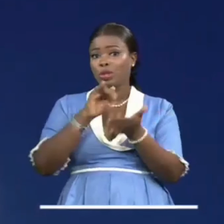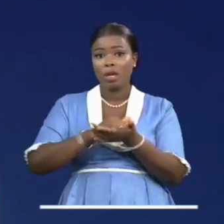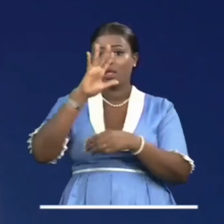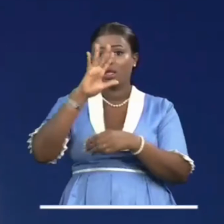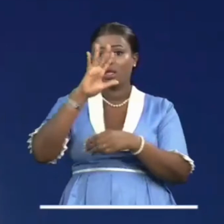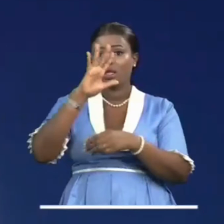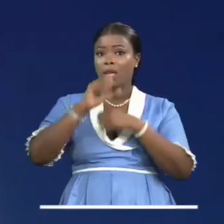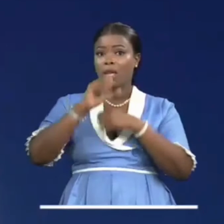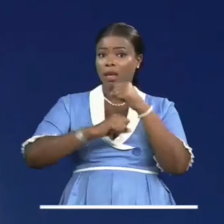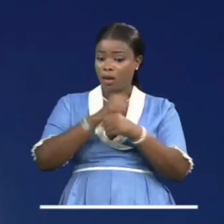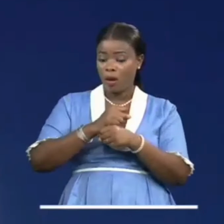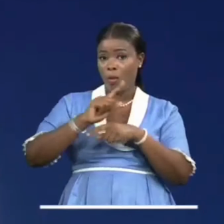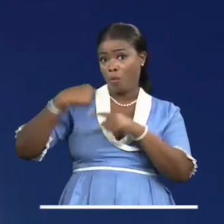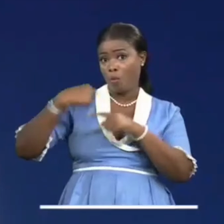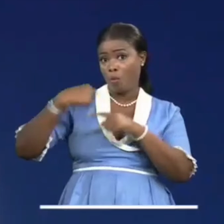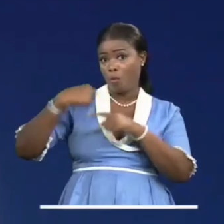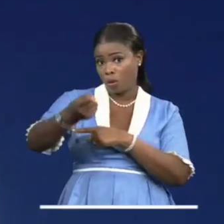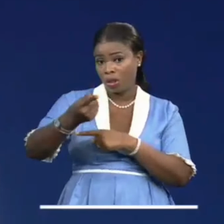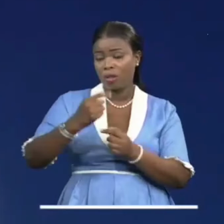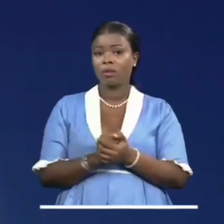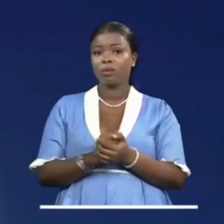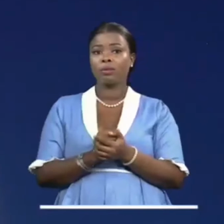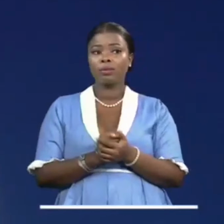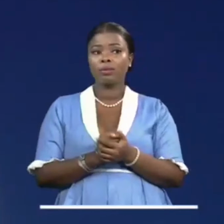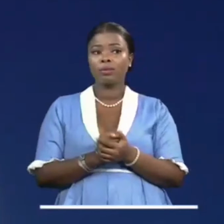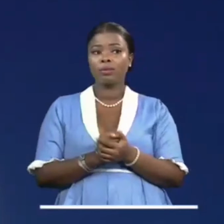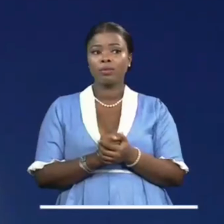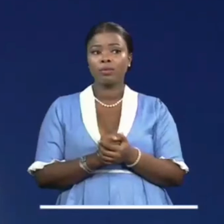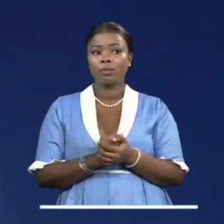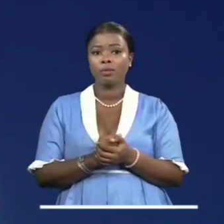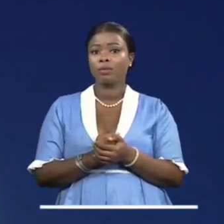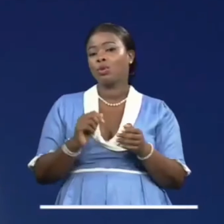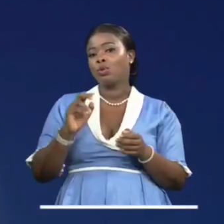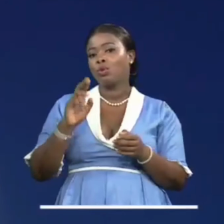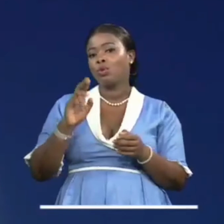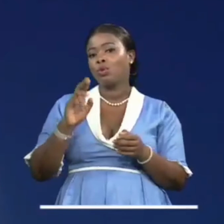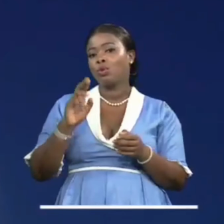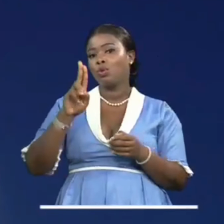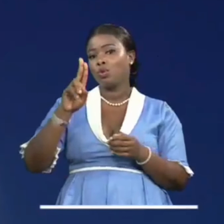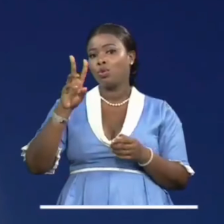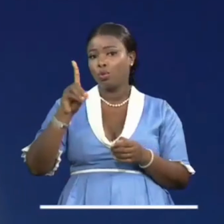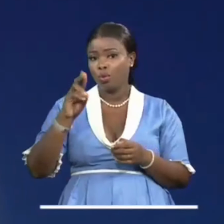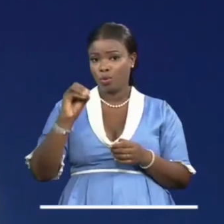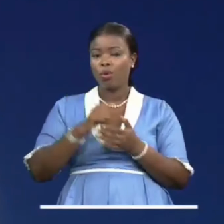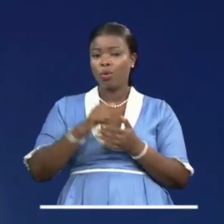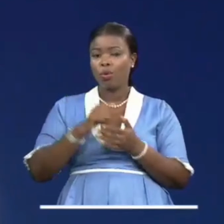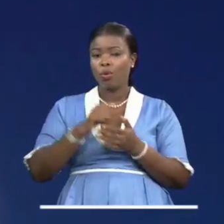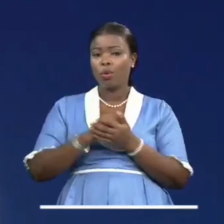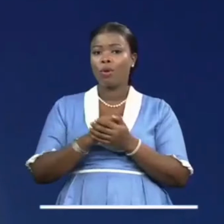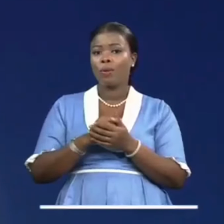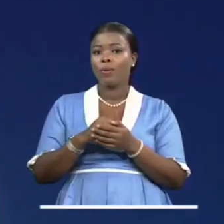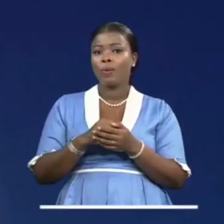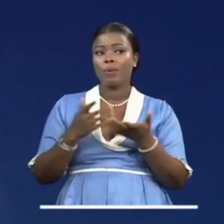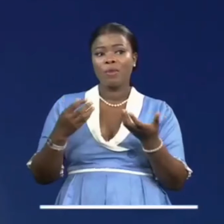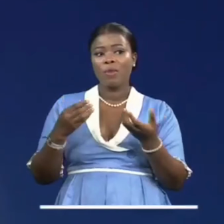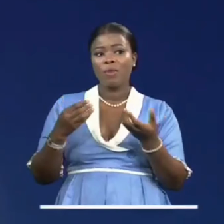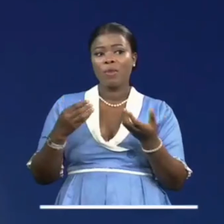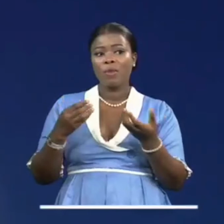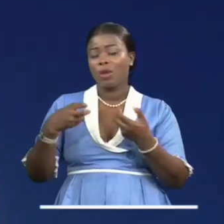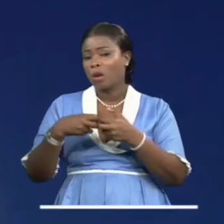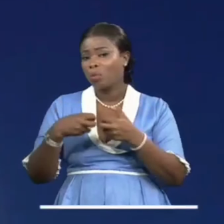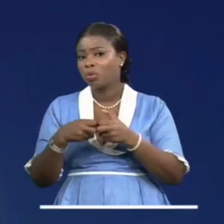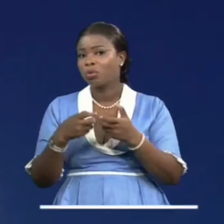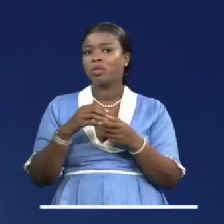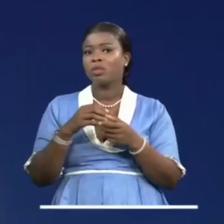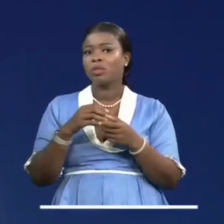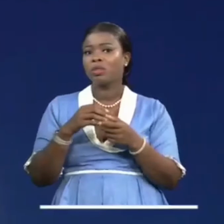nous attendons à la faveur d'ailleurs du débit d'explortation des hydrocarbures on aura une croissance économique qui va tourner entre 6,5 % et